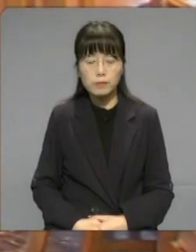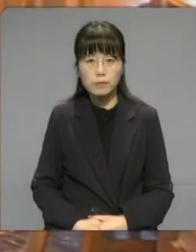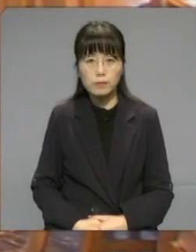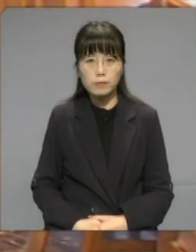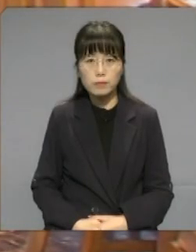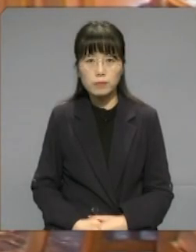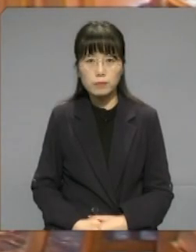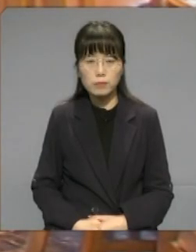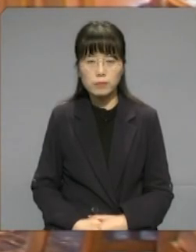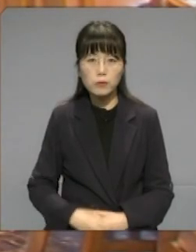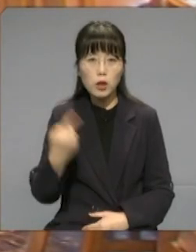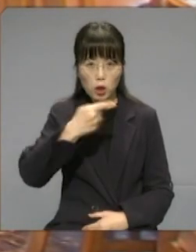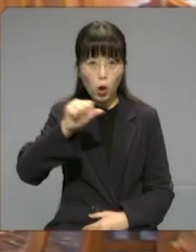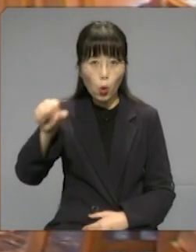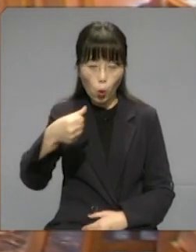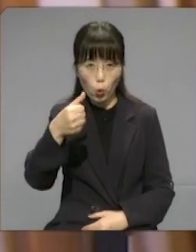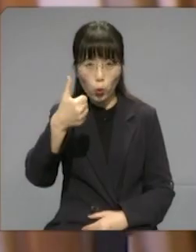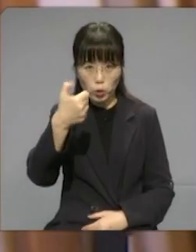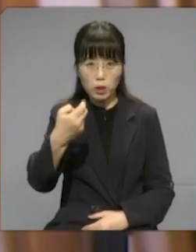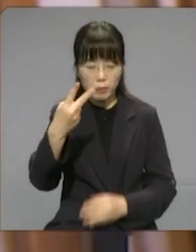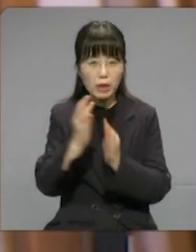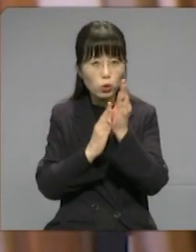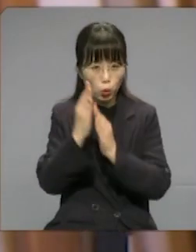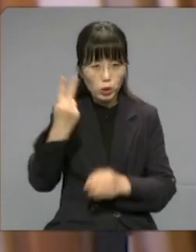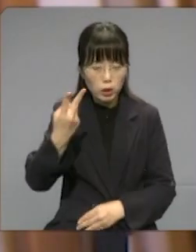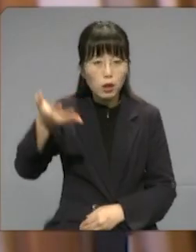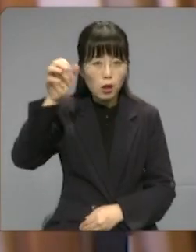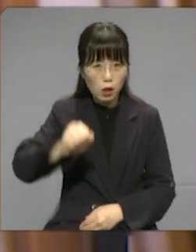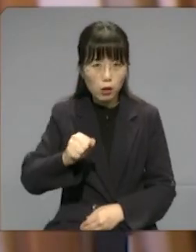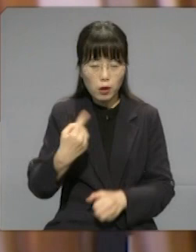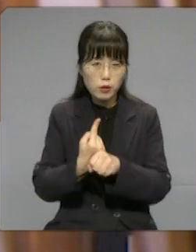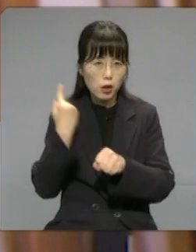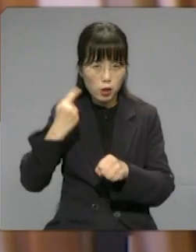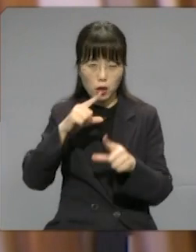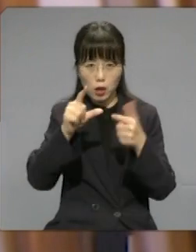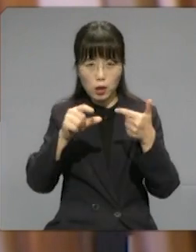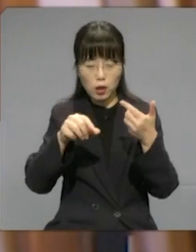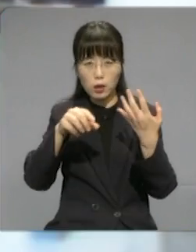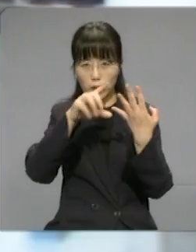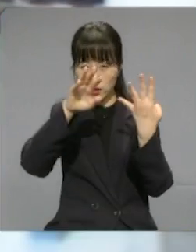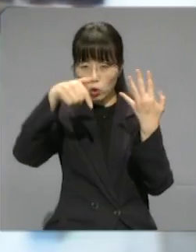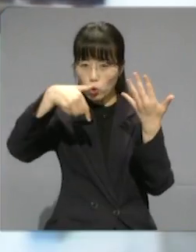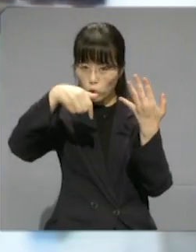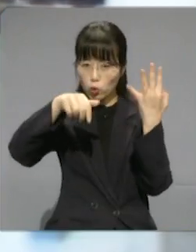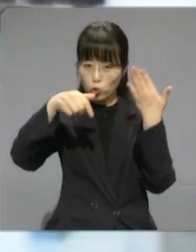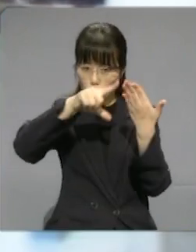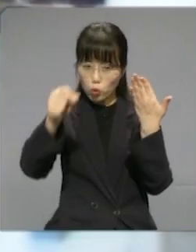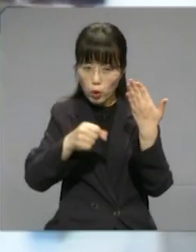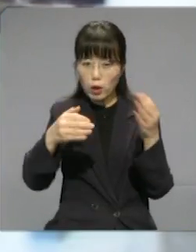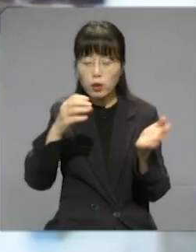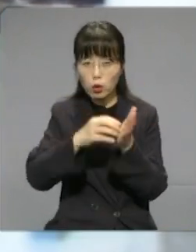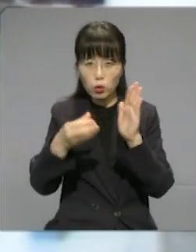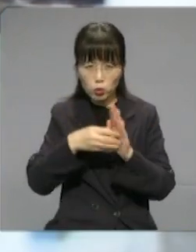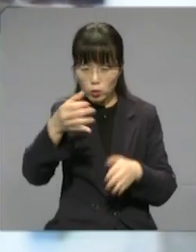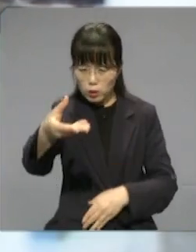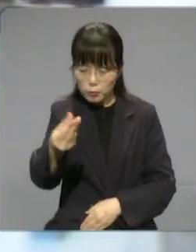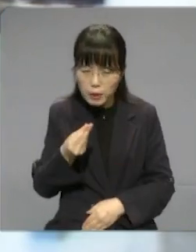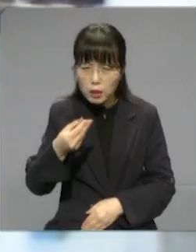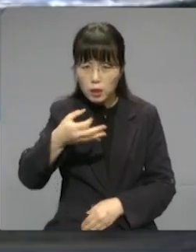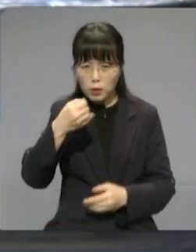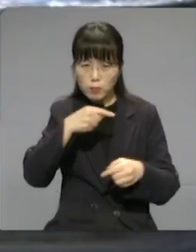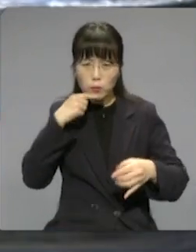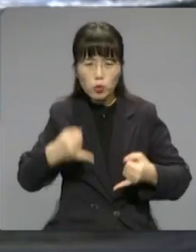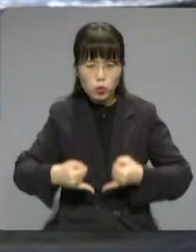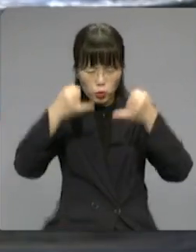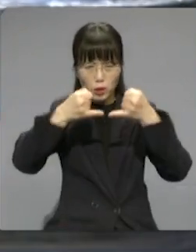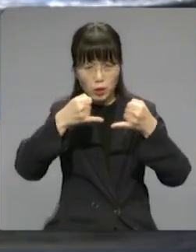기자입니다 102조 6천억 원 지난해 3분기말 기준 자영업자가 금융권에 빌린 부채규모